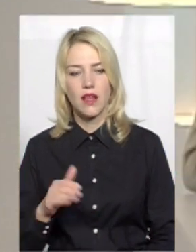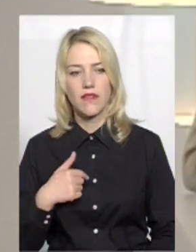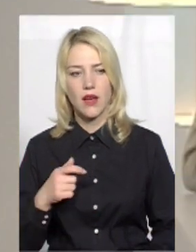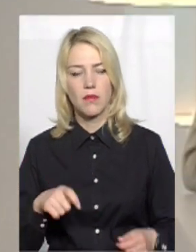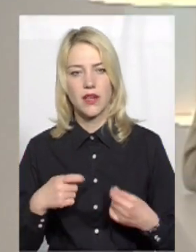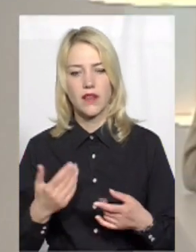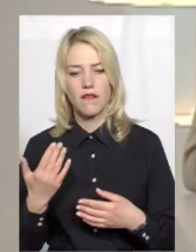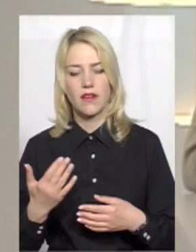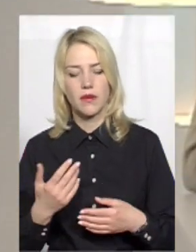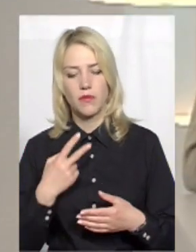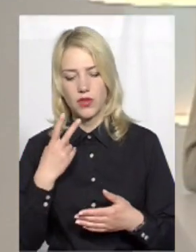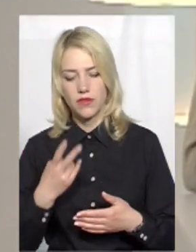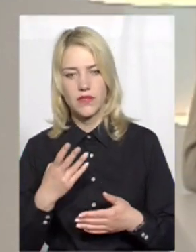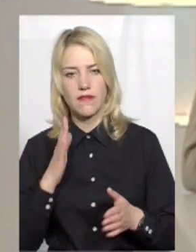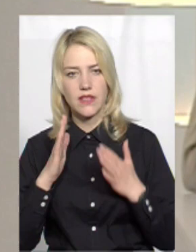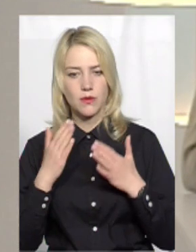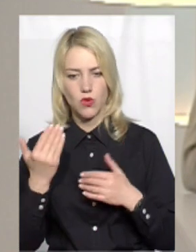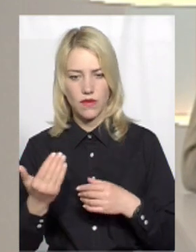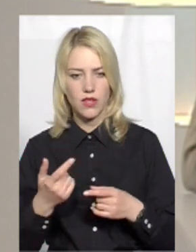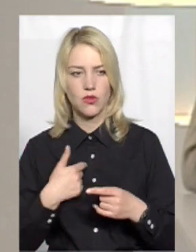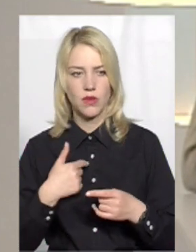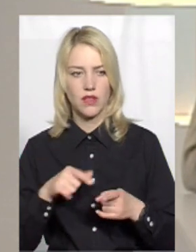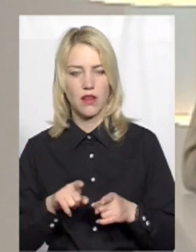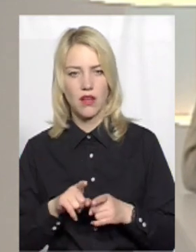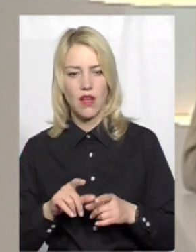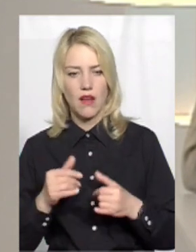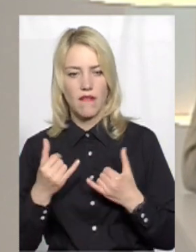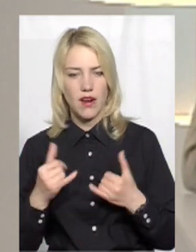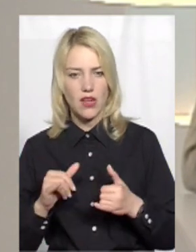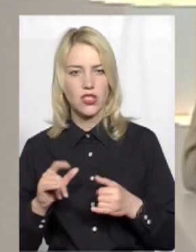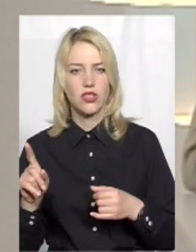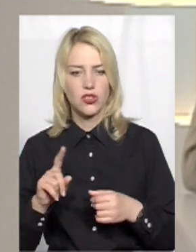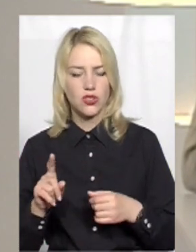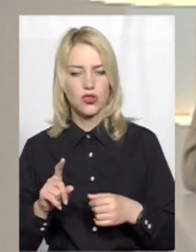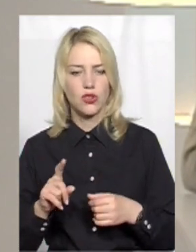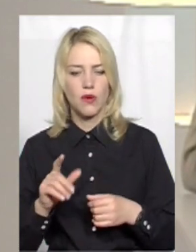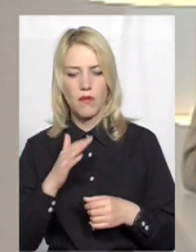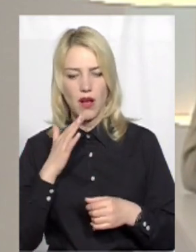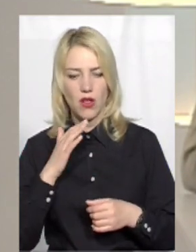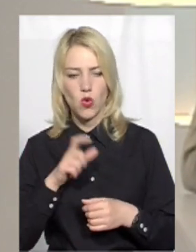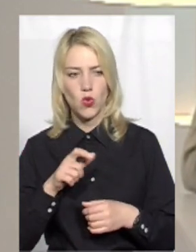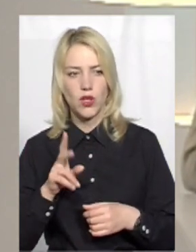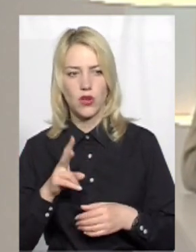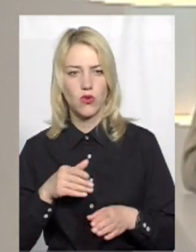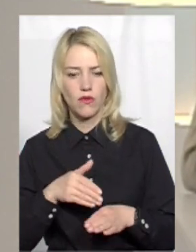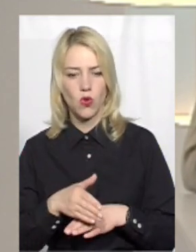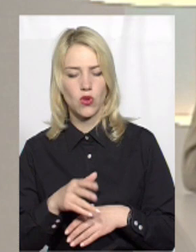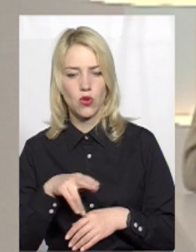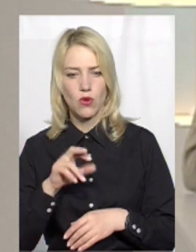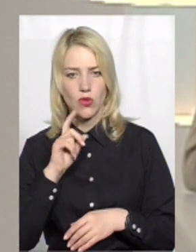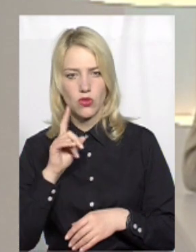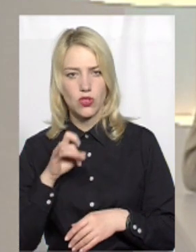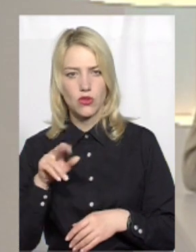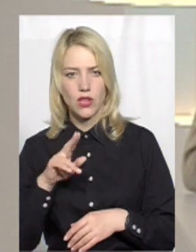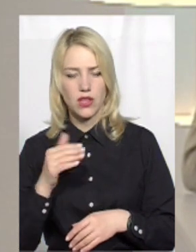сторінку у Фейсбук, і в мене склалось таке враження, що багато людей, які входять до молодіжної ради, вони